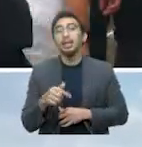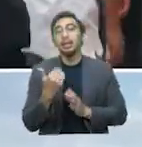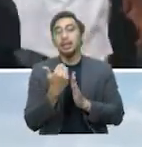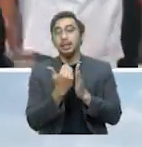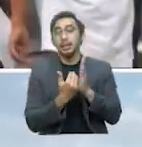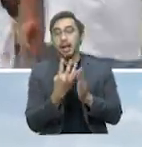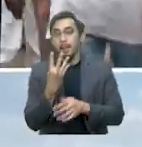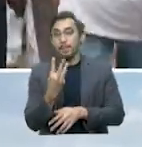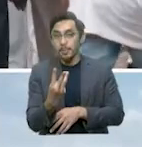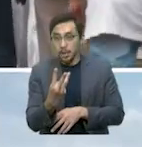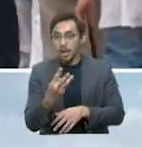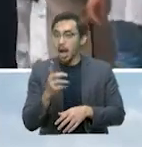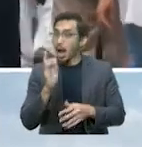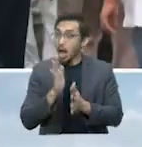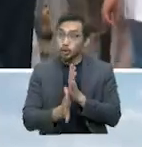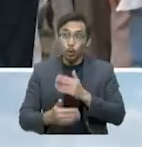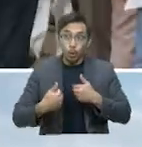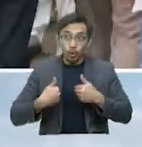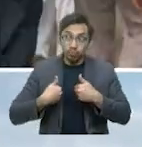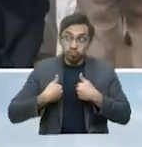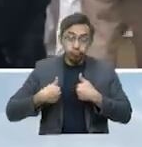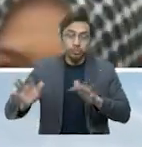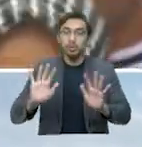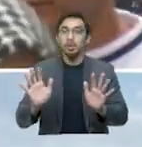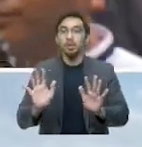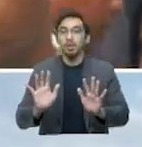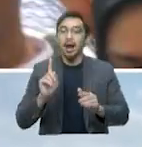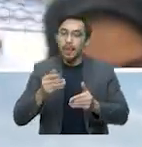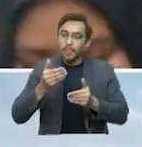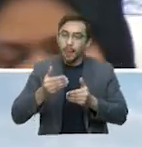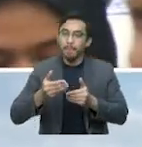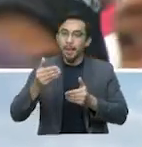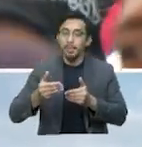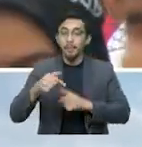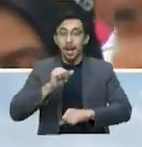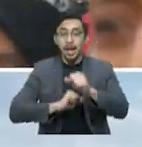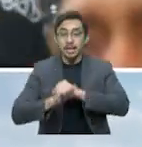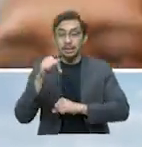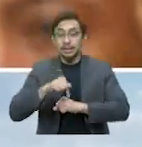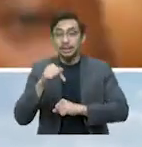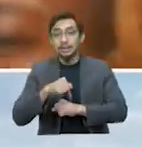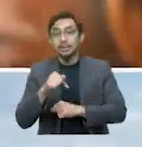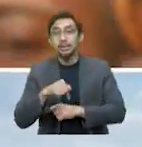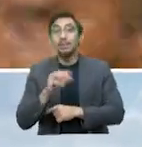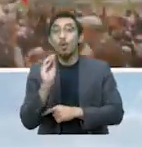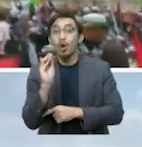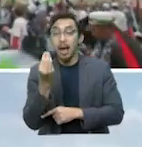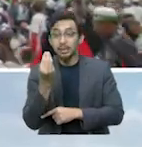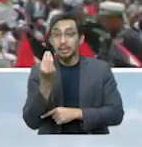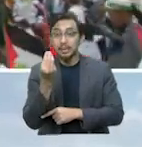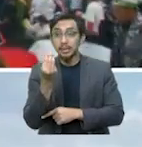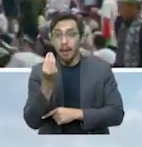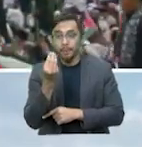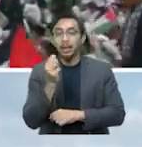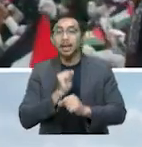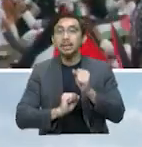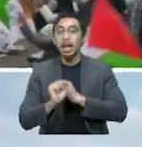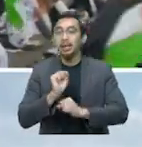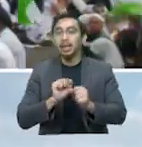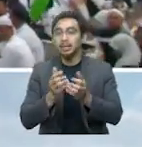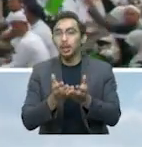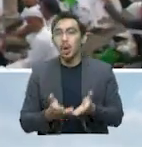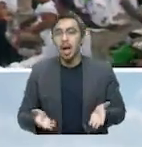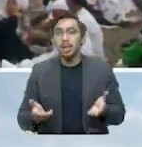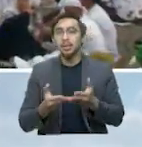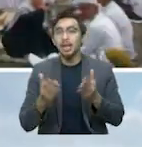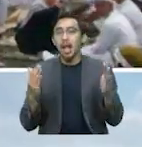tidak menimbulkan kemacetan karena mengingat aksi ini dilakukan tepat di kawasan Monas. Dan saat ini untuk situasi arus lalu lintas sudah